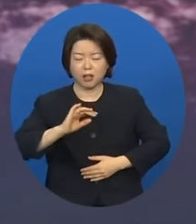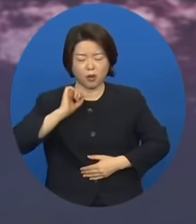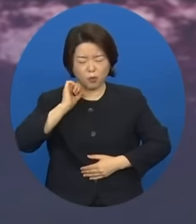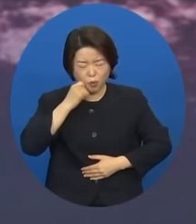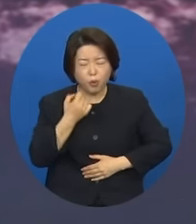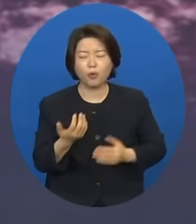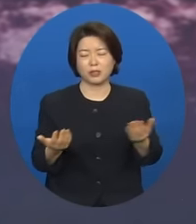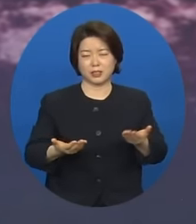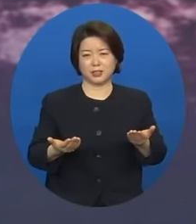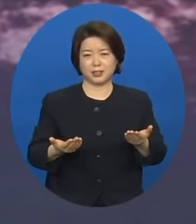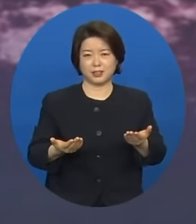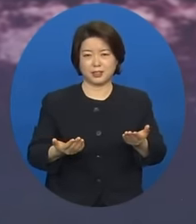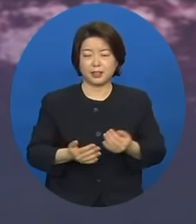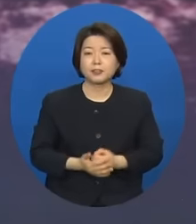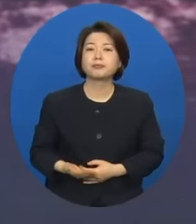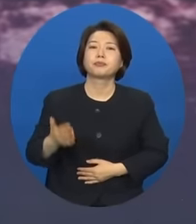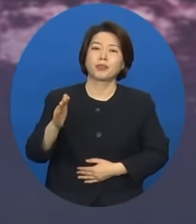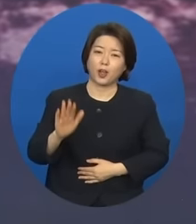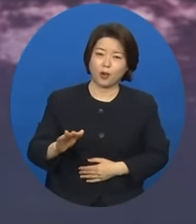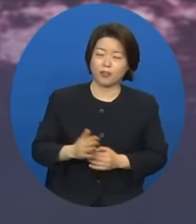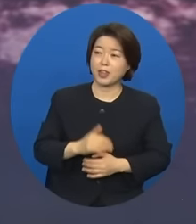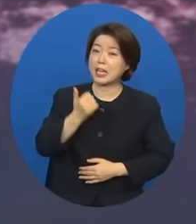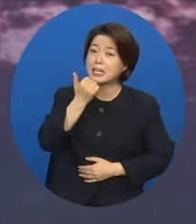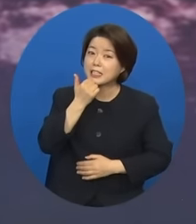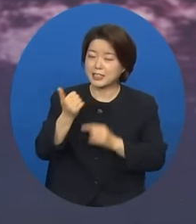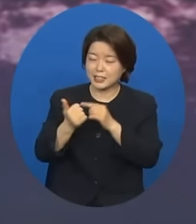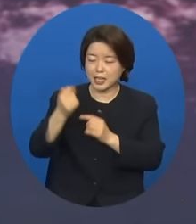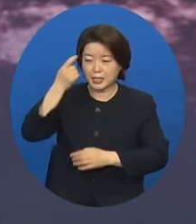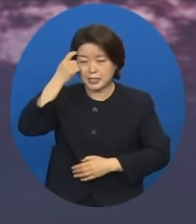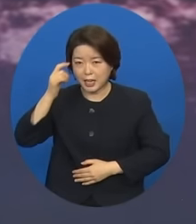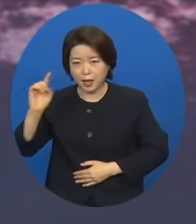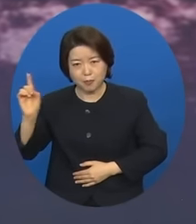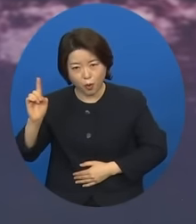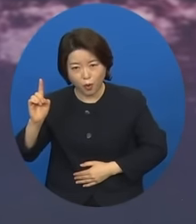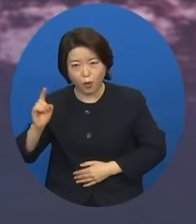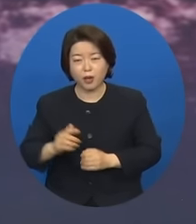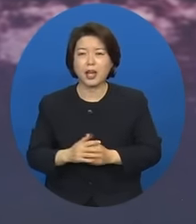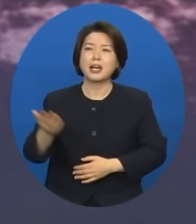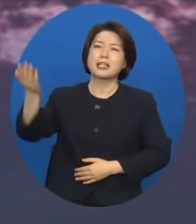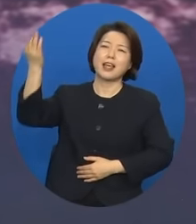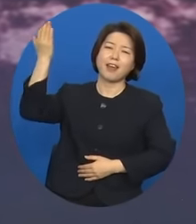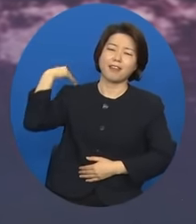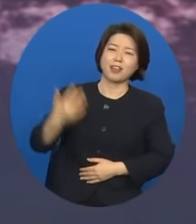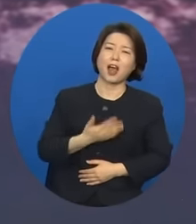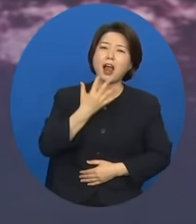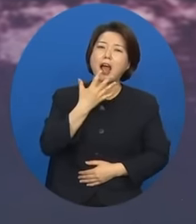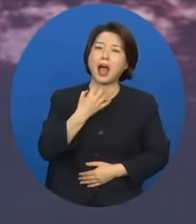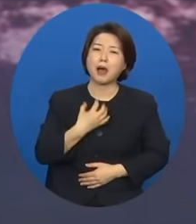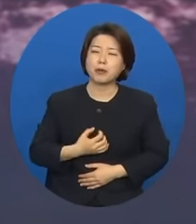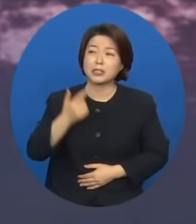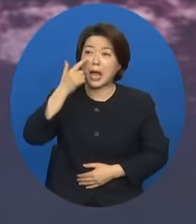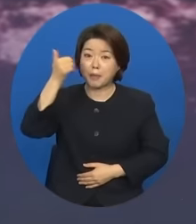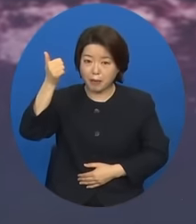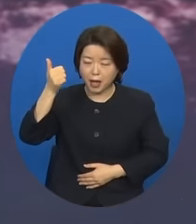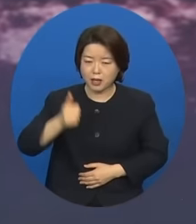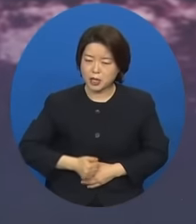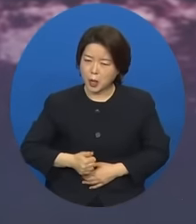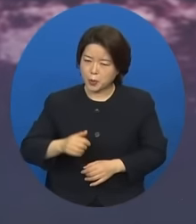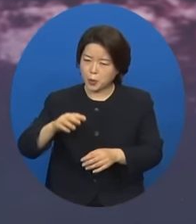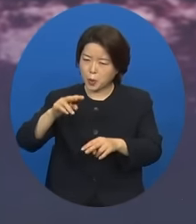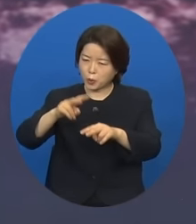일이죠 그런데이 이삭이 무슨 생각을 하냐면 바로 아버지 아브라함이 팠던 그 우물의